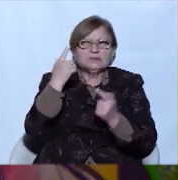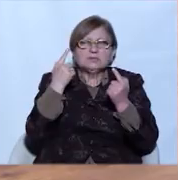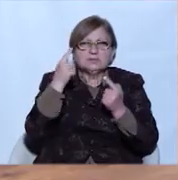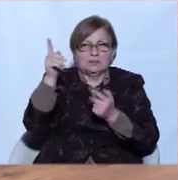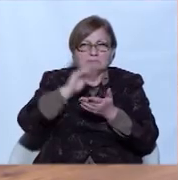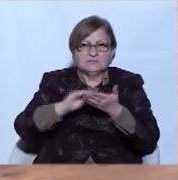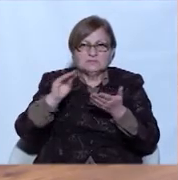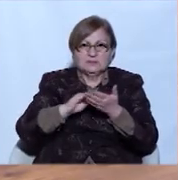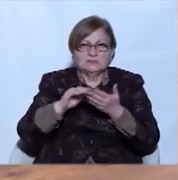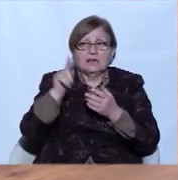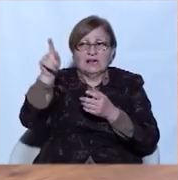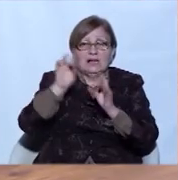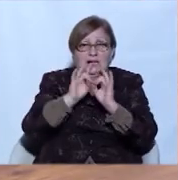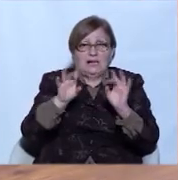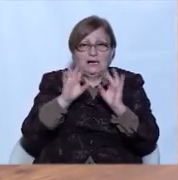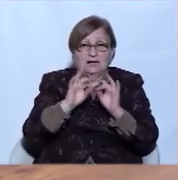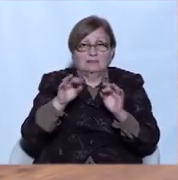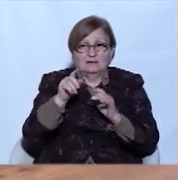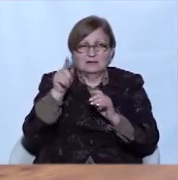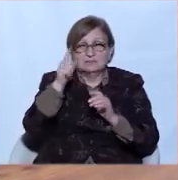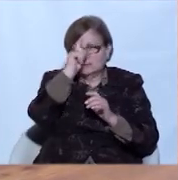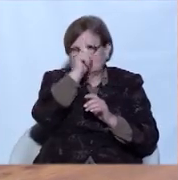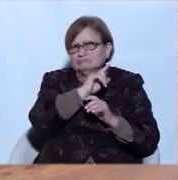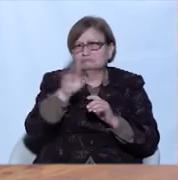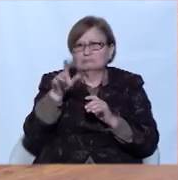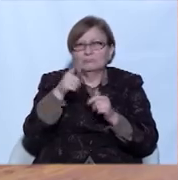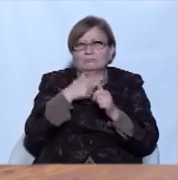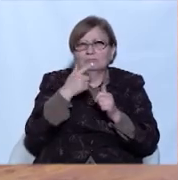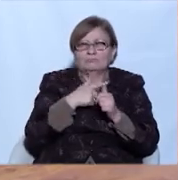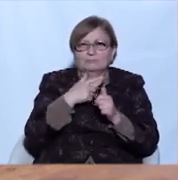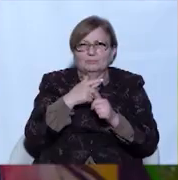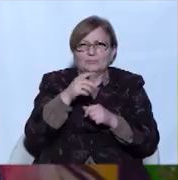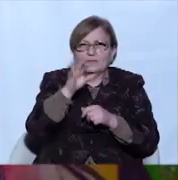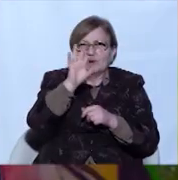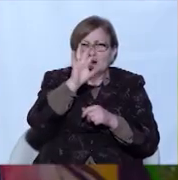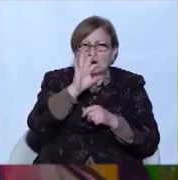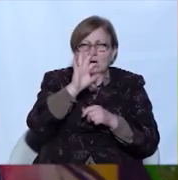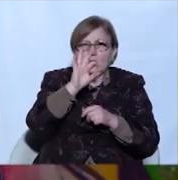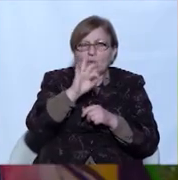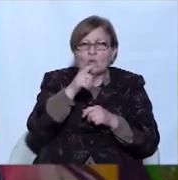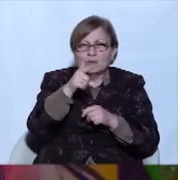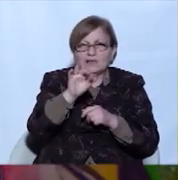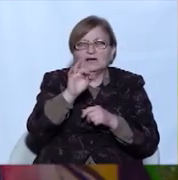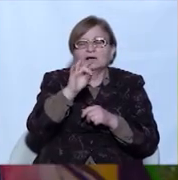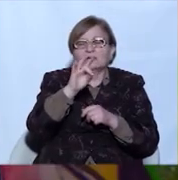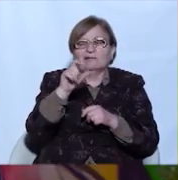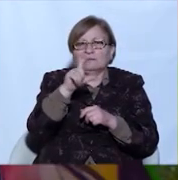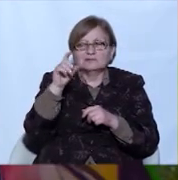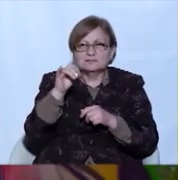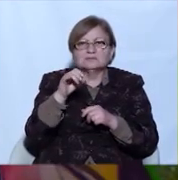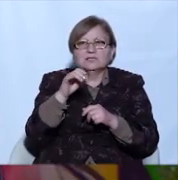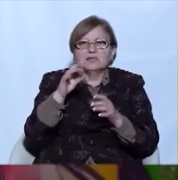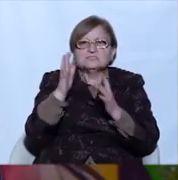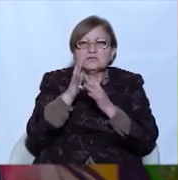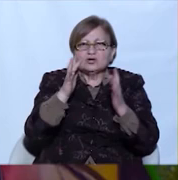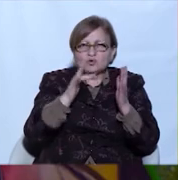მწერალს, და ამ მოთხრობას, მისას საქვეყნო ცნობილს, ჰქვია ოგი რენის საშობაო ამბავი. მე მინდა